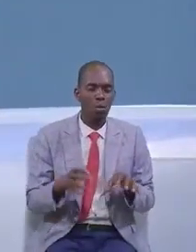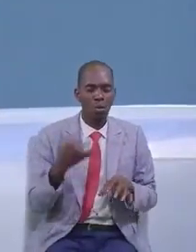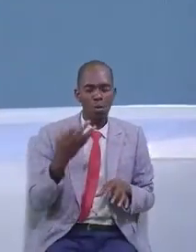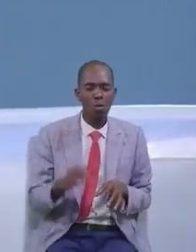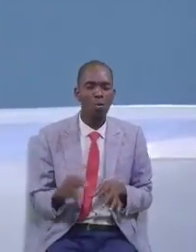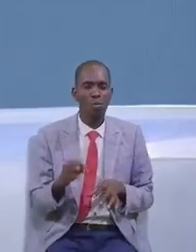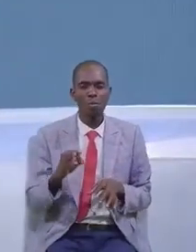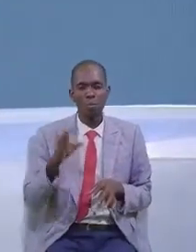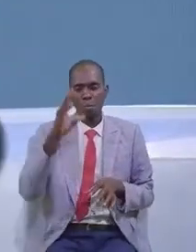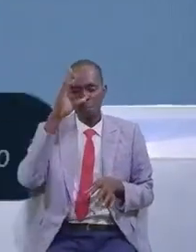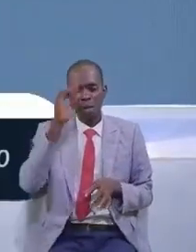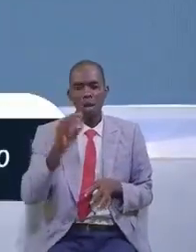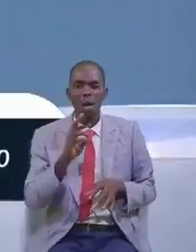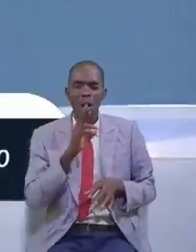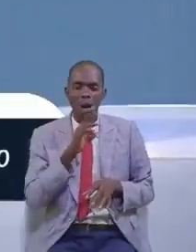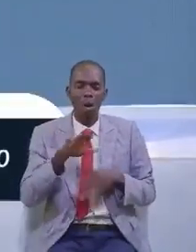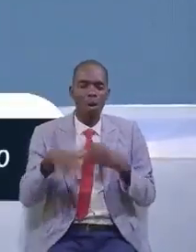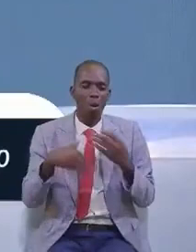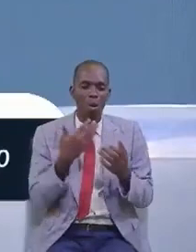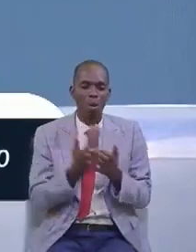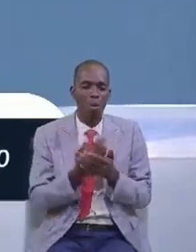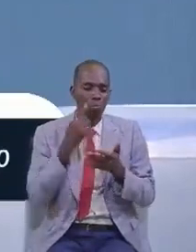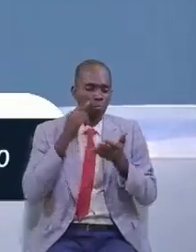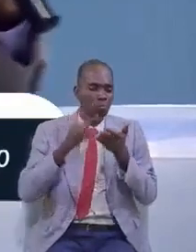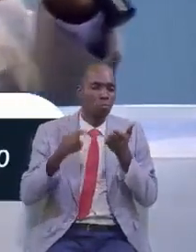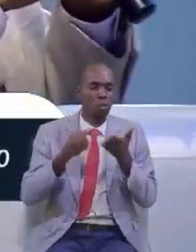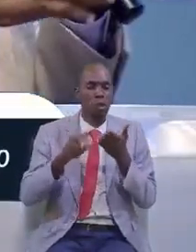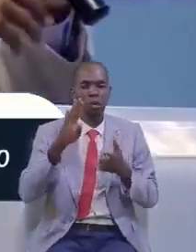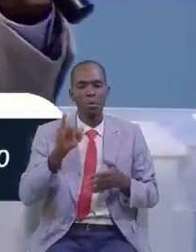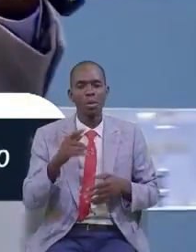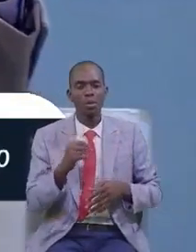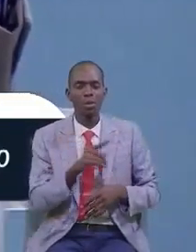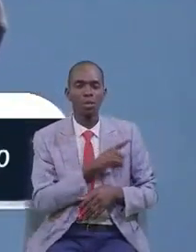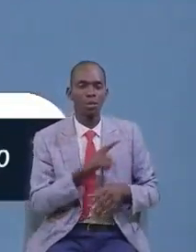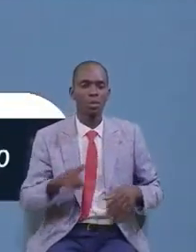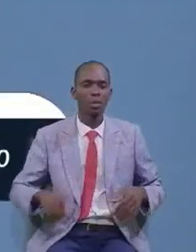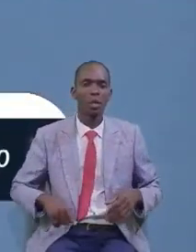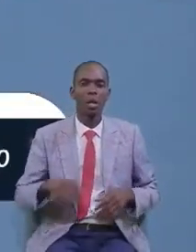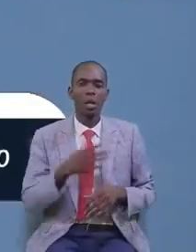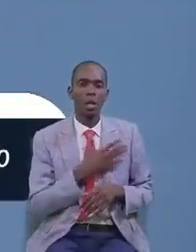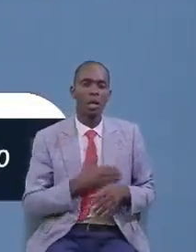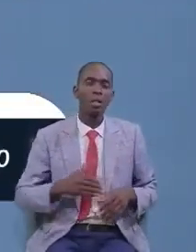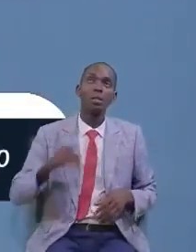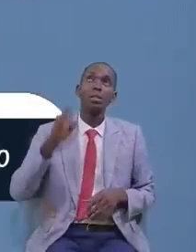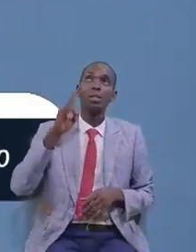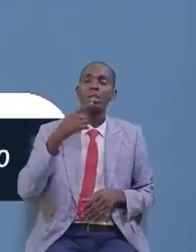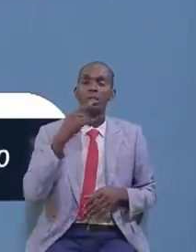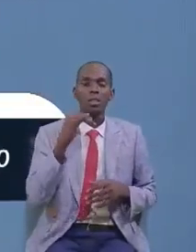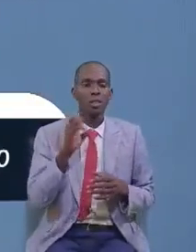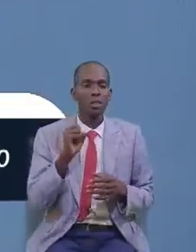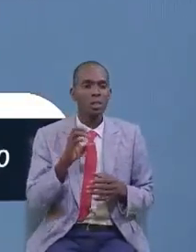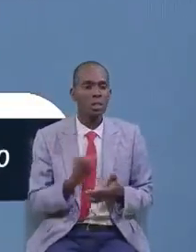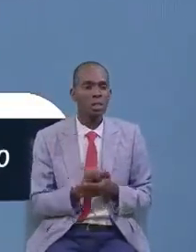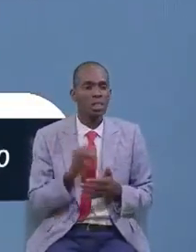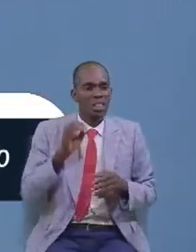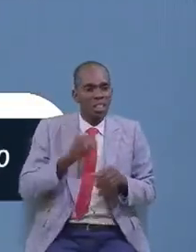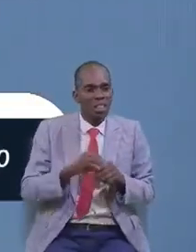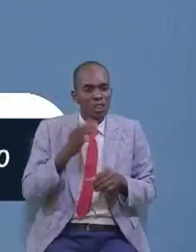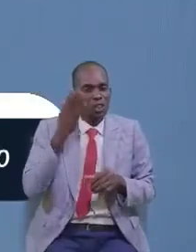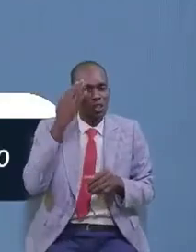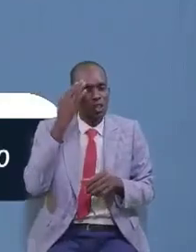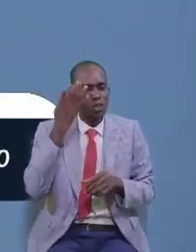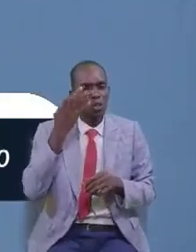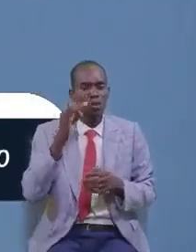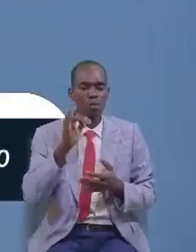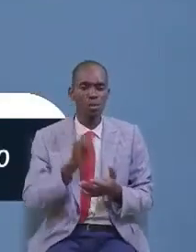the Lord. మానవాళి చర్యలన్నీ కూడా దేవుడు త్రాసులో చూస్తాడు. And he says in consciousness of that. ఆయన